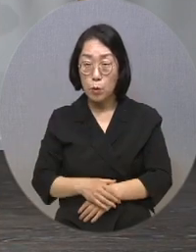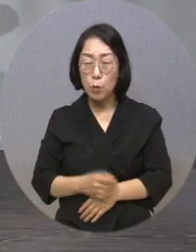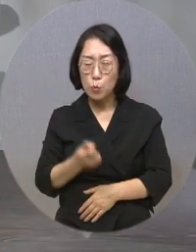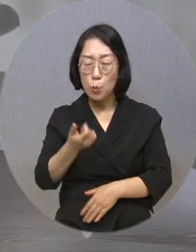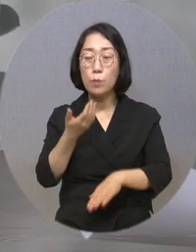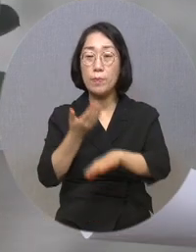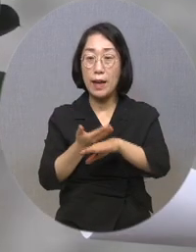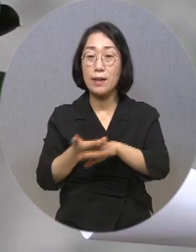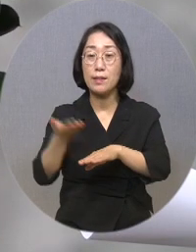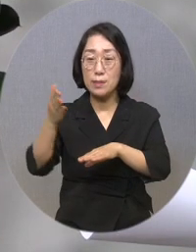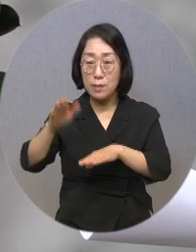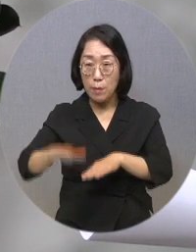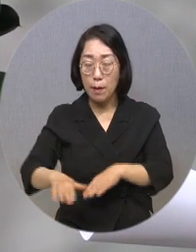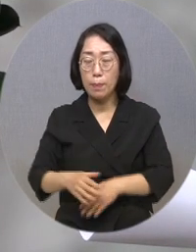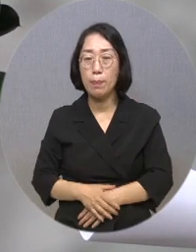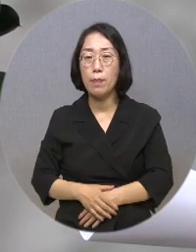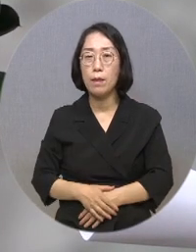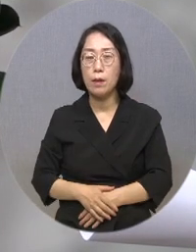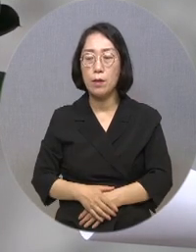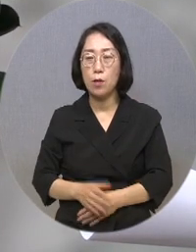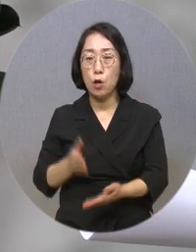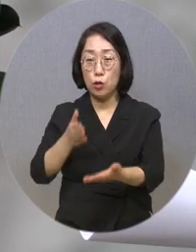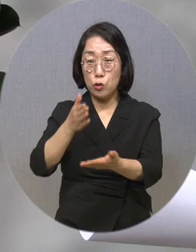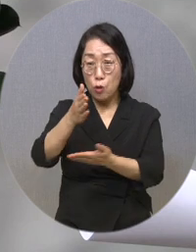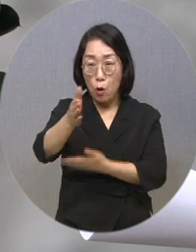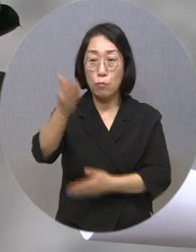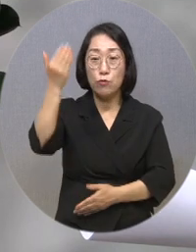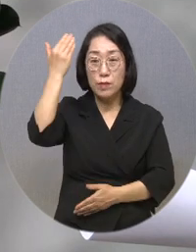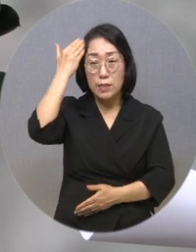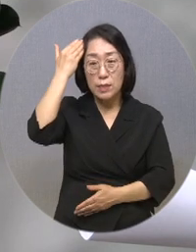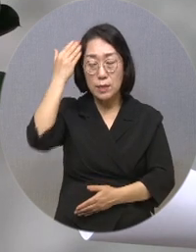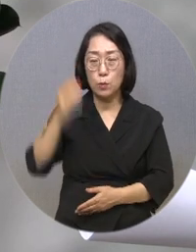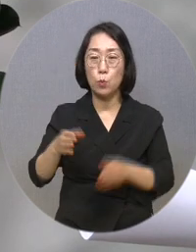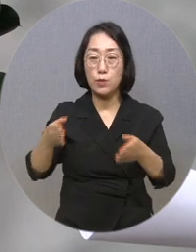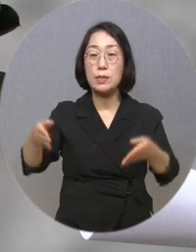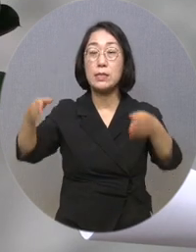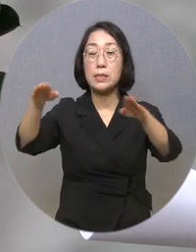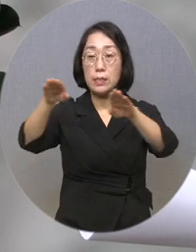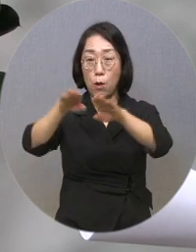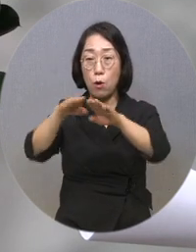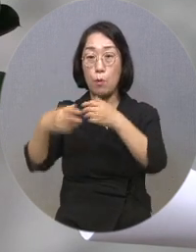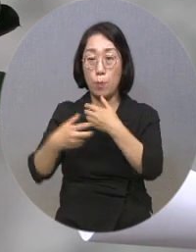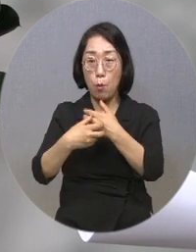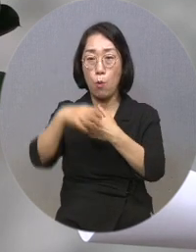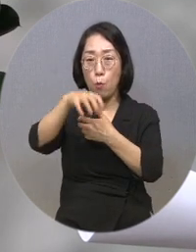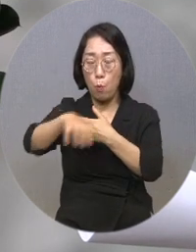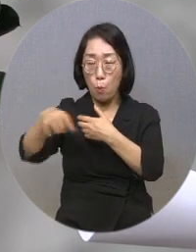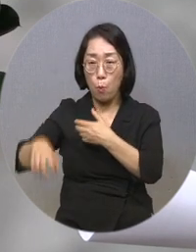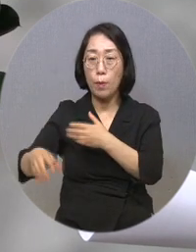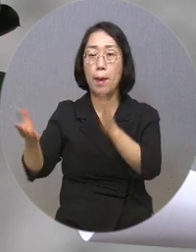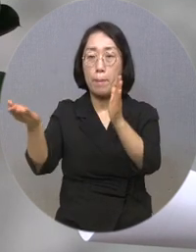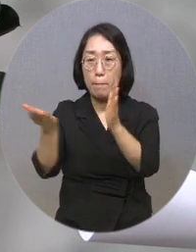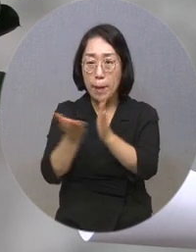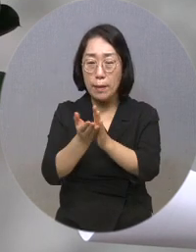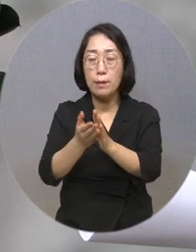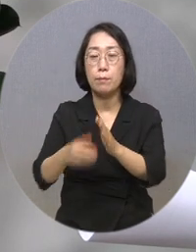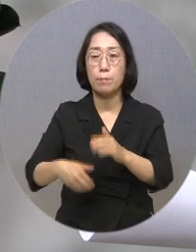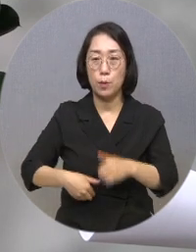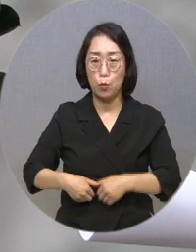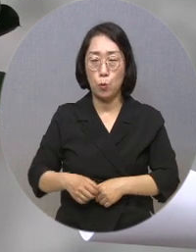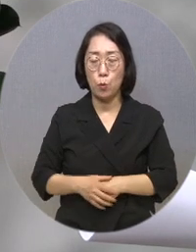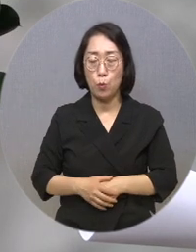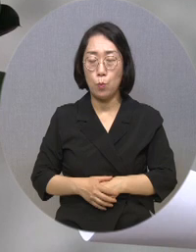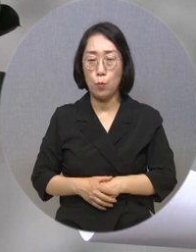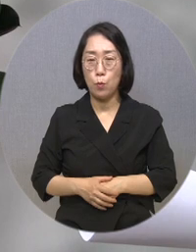다른데 네. 그만큼 전문 지식도 필요하고 그 시설도 필요하고 그렇게 되는데 예를 들면